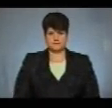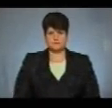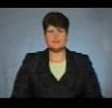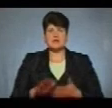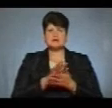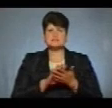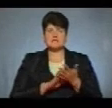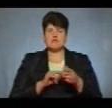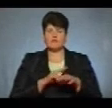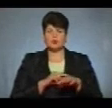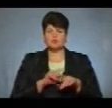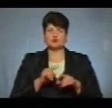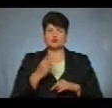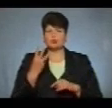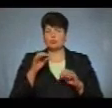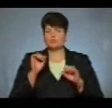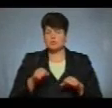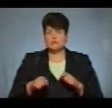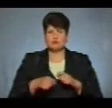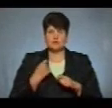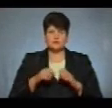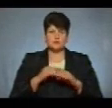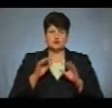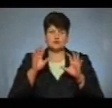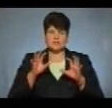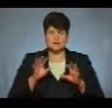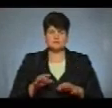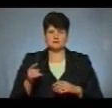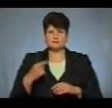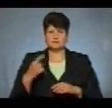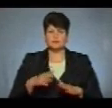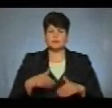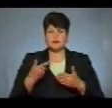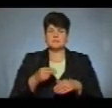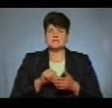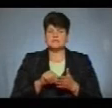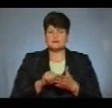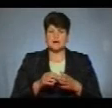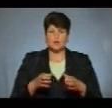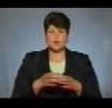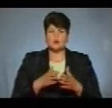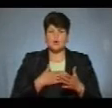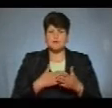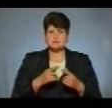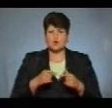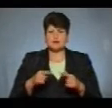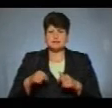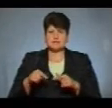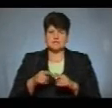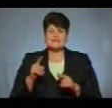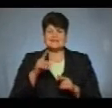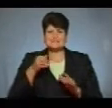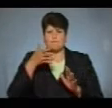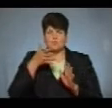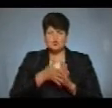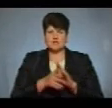Заяви у поліцію щодо трьох можливих порушень виборчого законодавства на Тернопільщині подали представники коаліції громадських організацій «За прозорі і